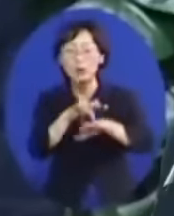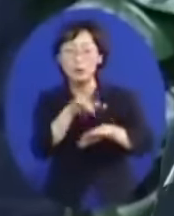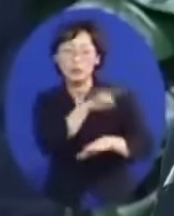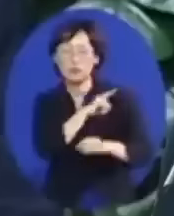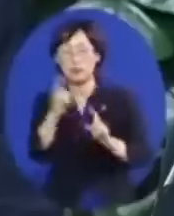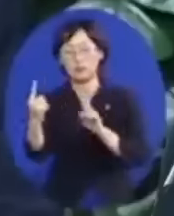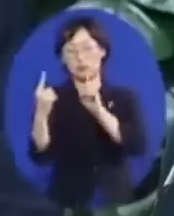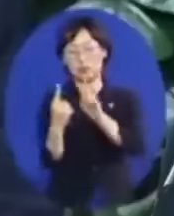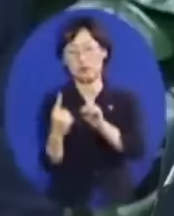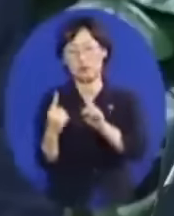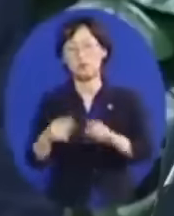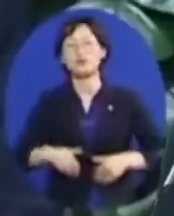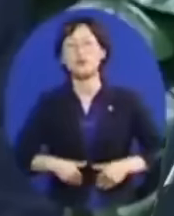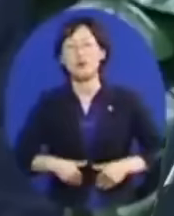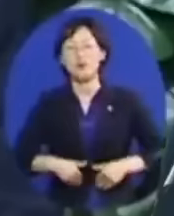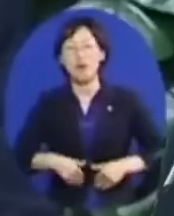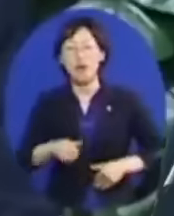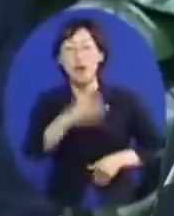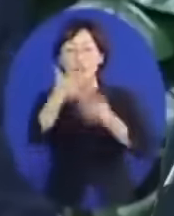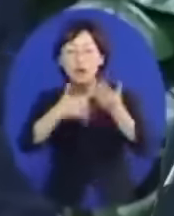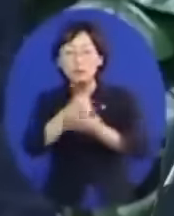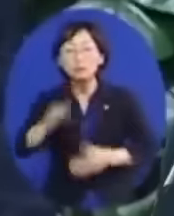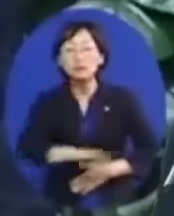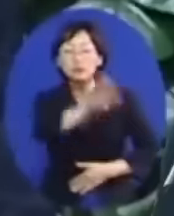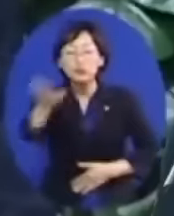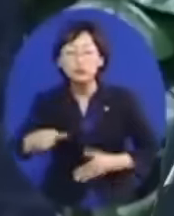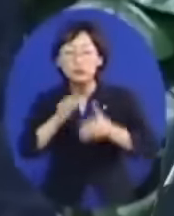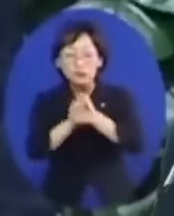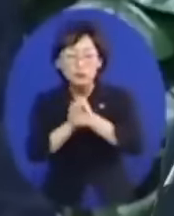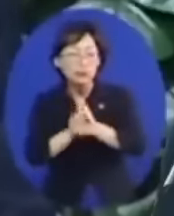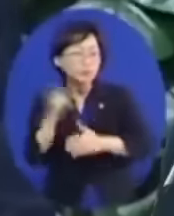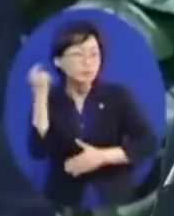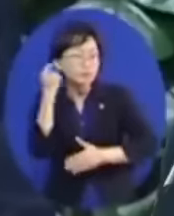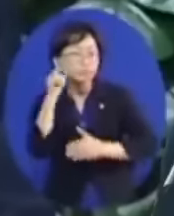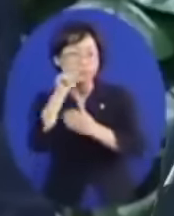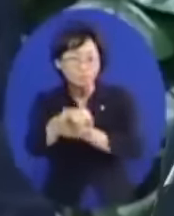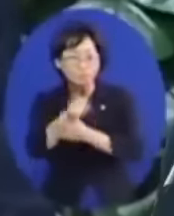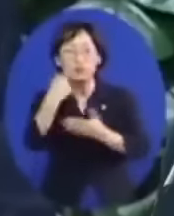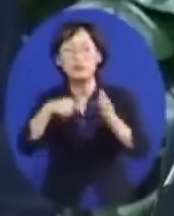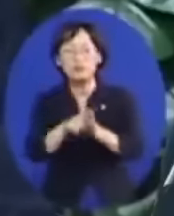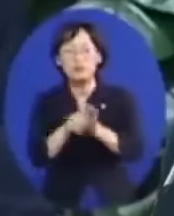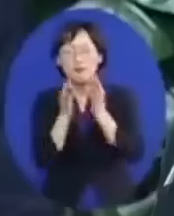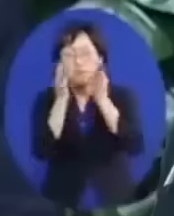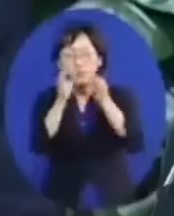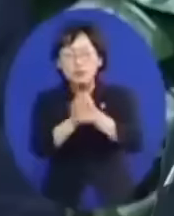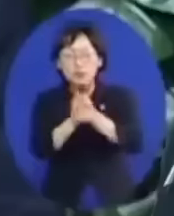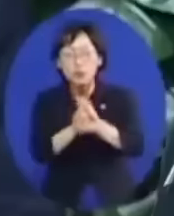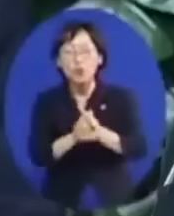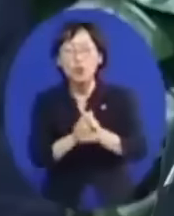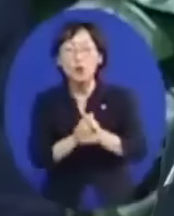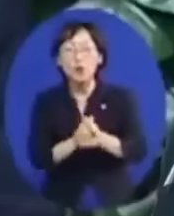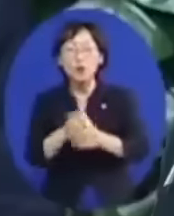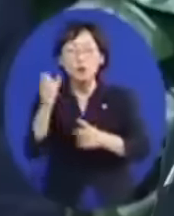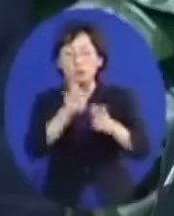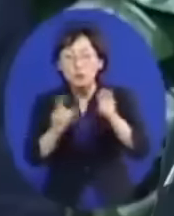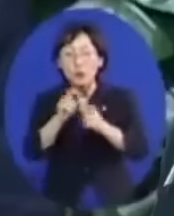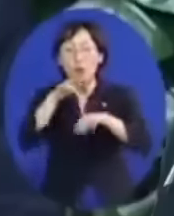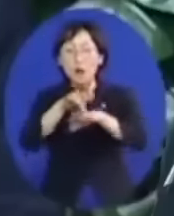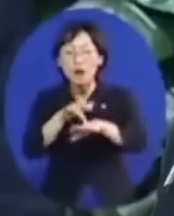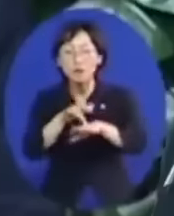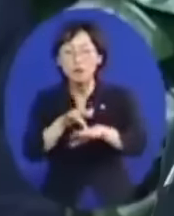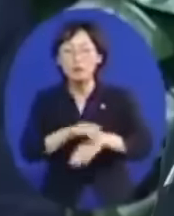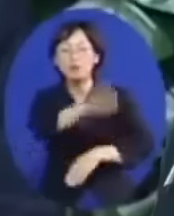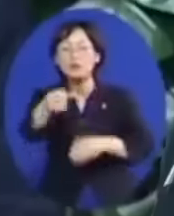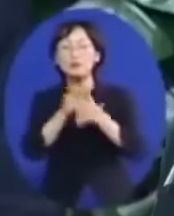되는 것입니다. 하나님이 우리 기도를 들어주시도록 간절히 기도할 뿐 아니라 마귀가 그 기도의 응답을